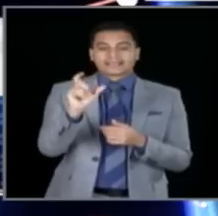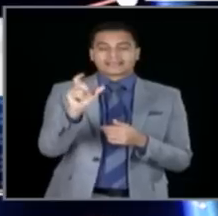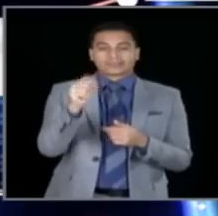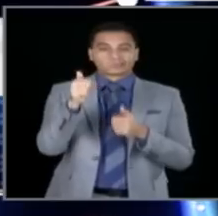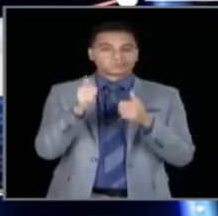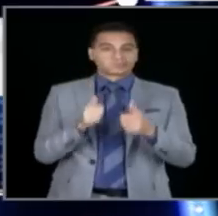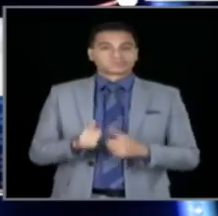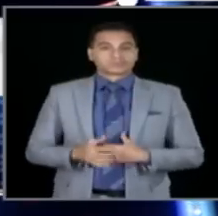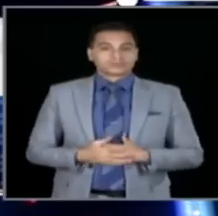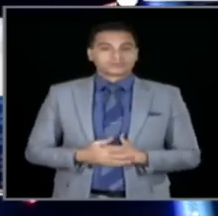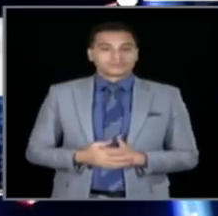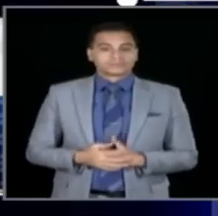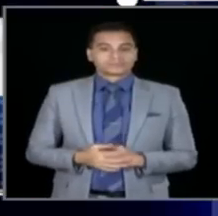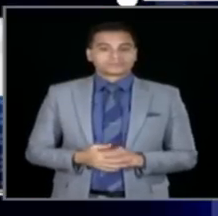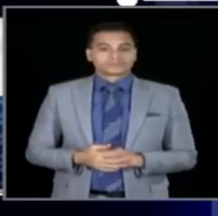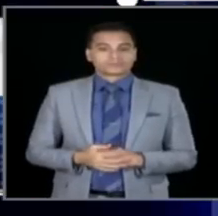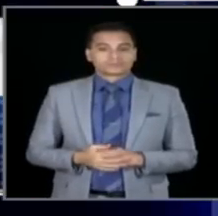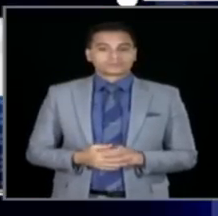مين هياخد الريسك؟